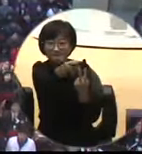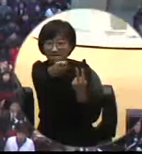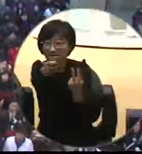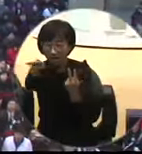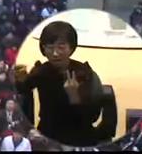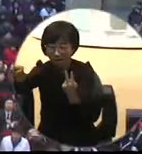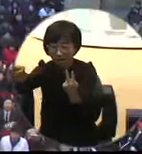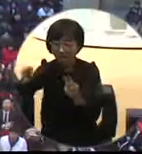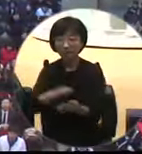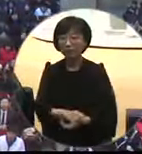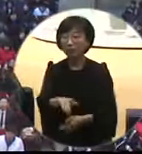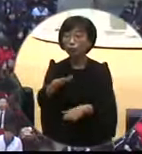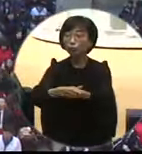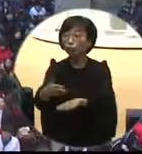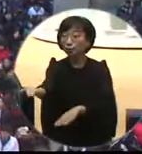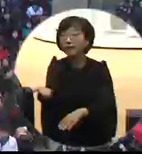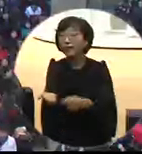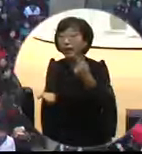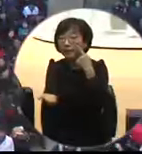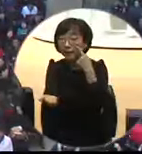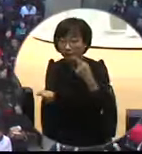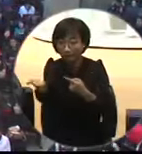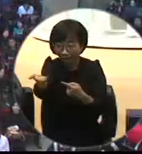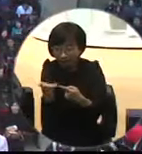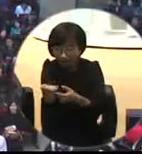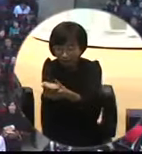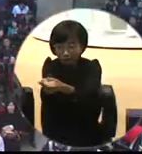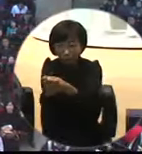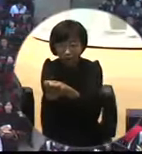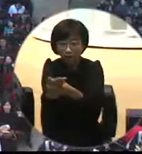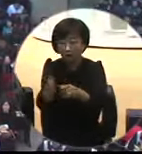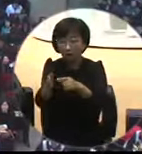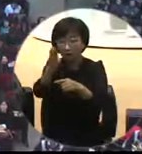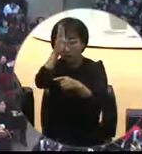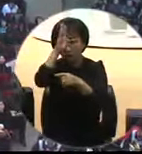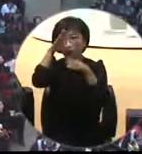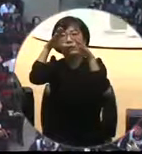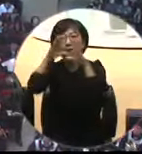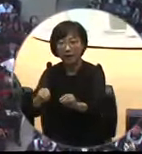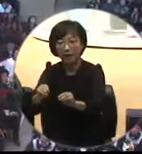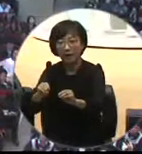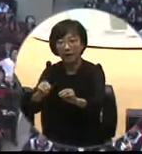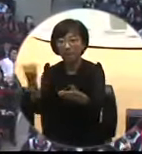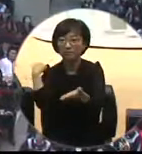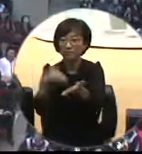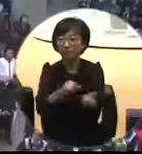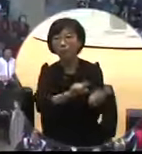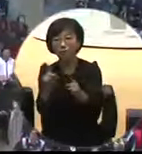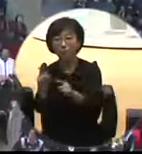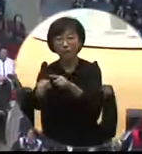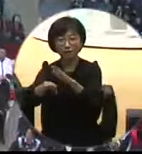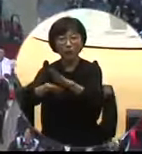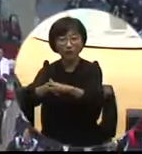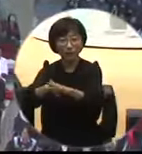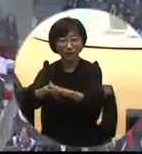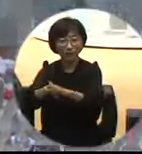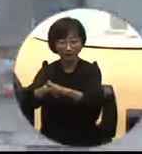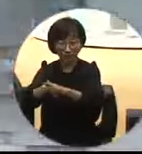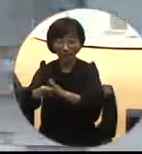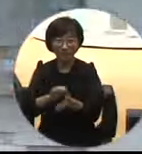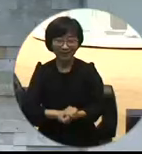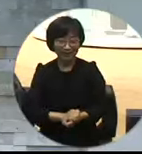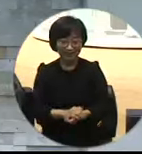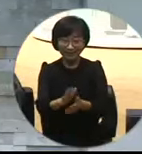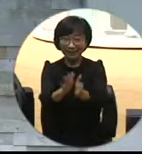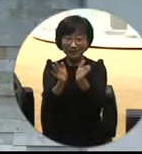손을 내밀라 하시니 그가 그리하여 그 손이 회복된지라. 자, 예수님은 안식일에 선을 향하는 것과